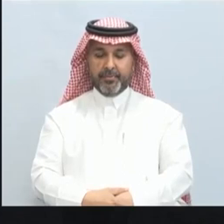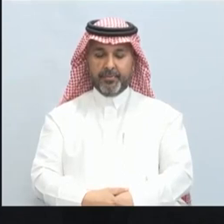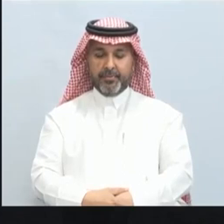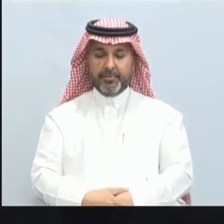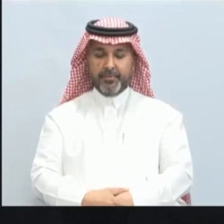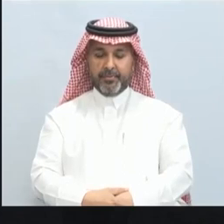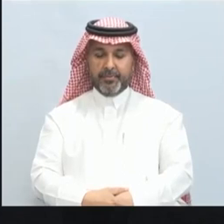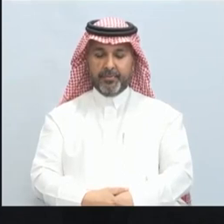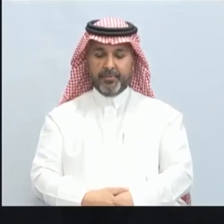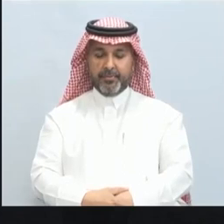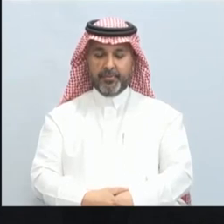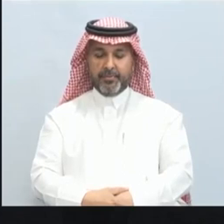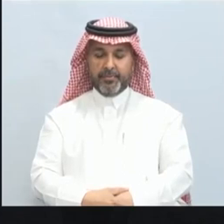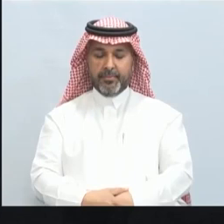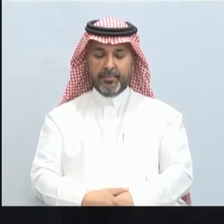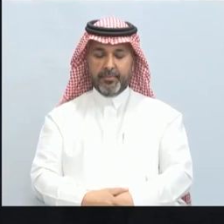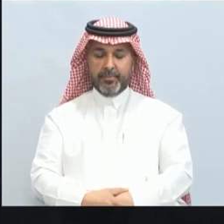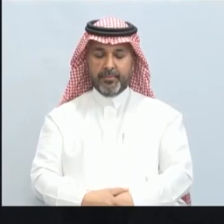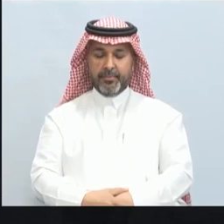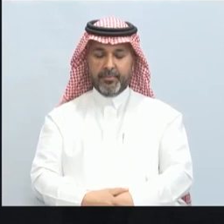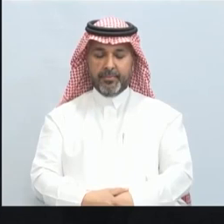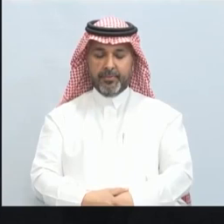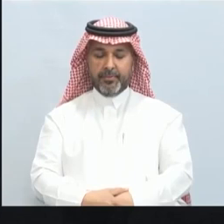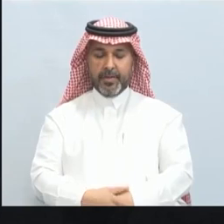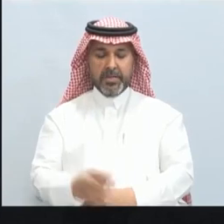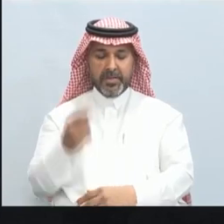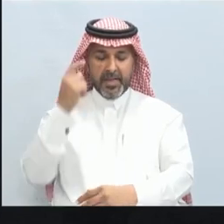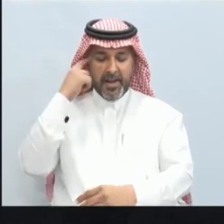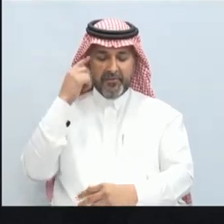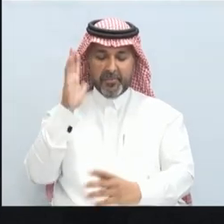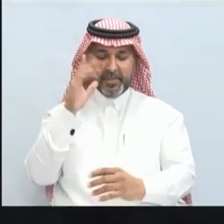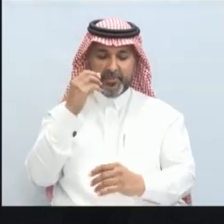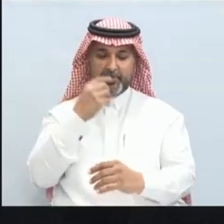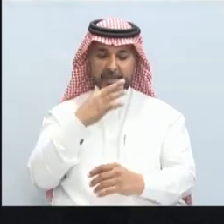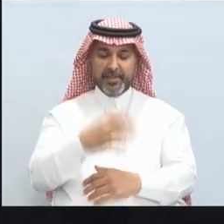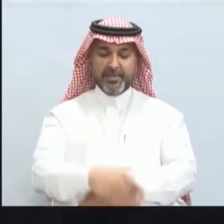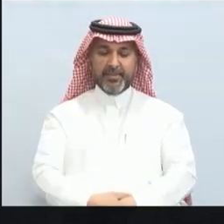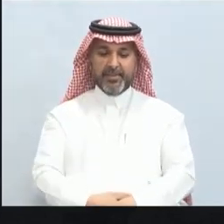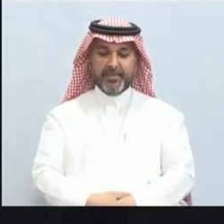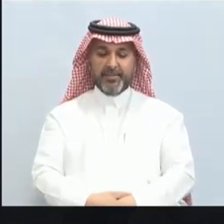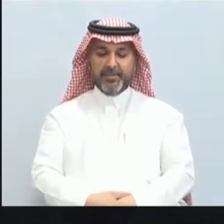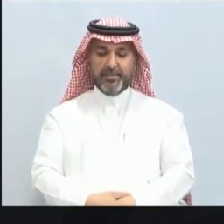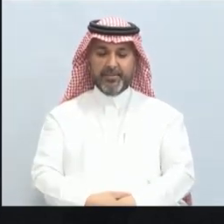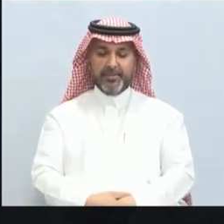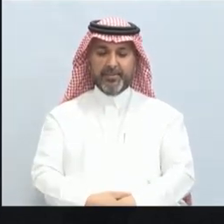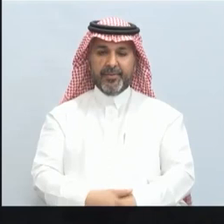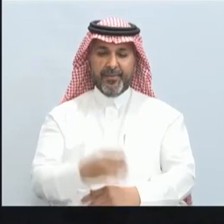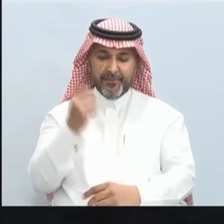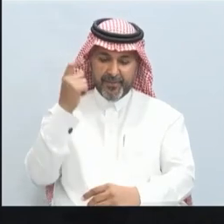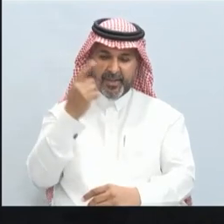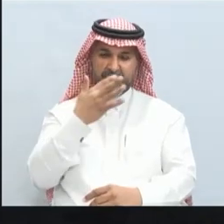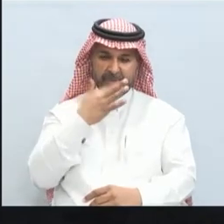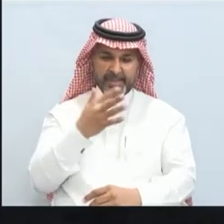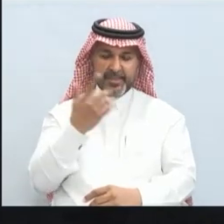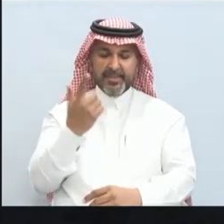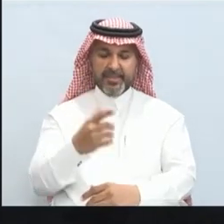على 11 واللاعبين كلهم مع بعض 11 على 11 لان كلهم 11 لاعب ان شاء الله تكون فكره التباديل وضحت